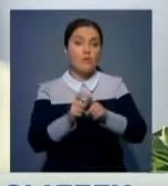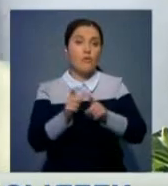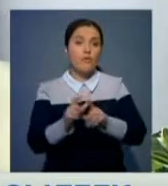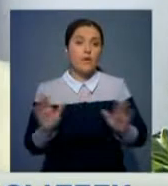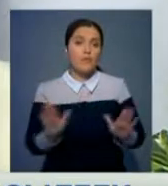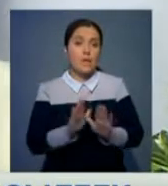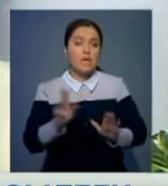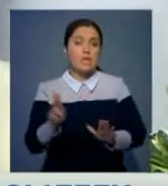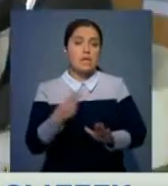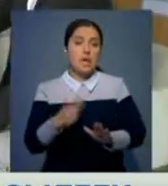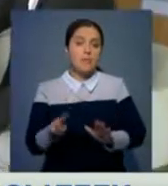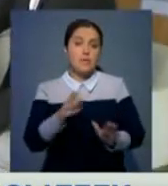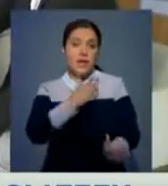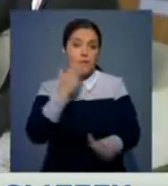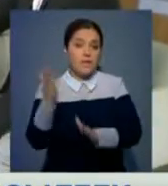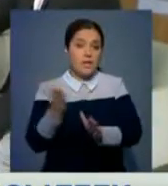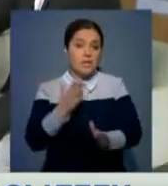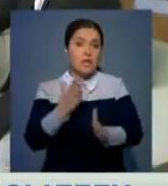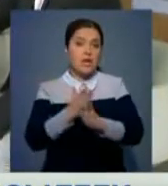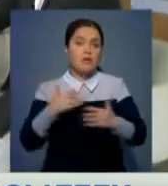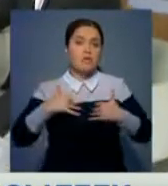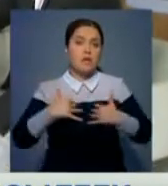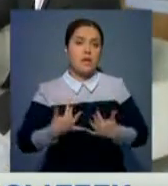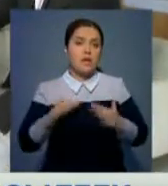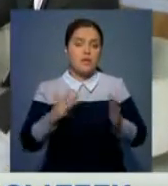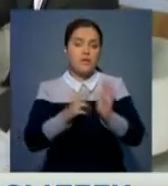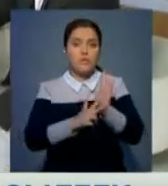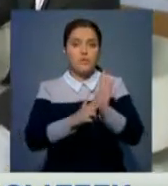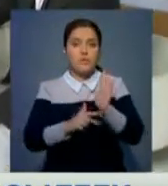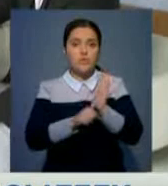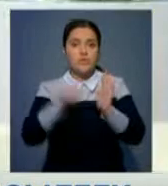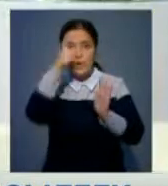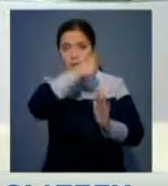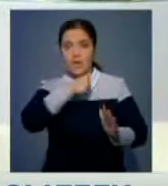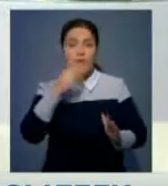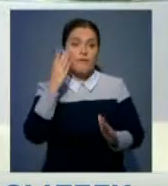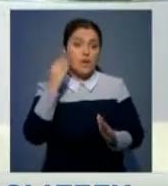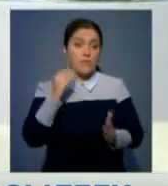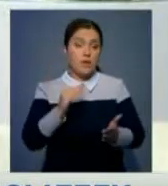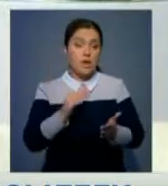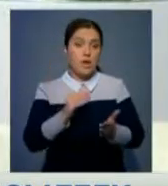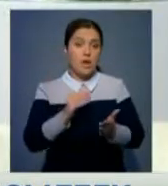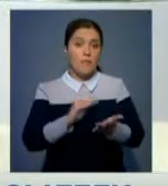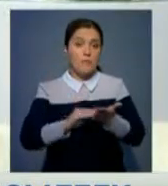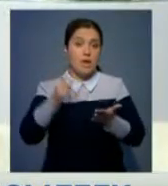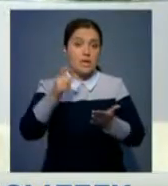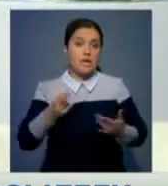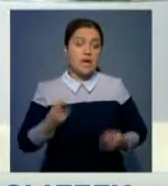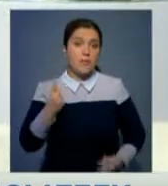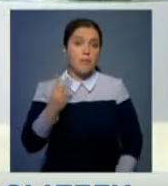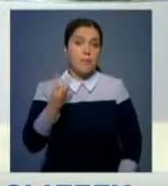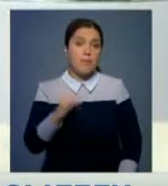песни «Декабрьский ветер». Она посвящена трагическим событиям 1986 года в Алматы. Поэт родился 1